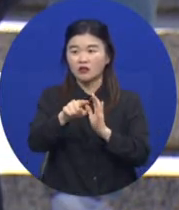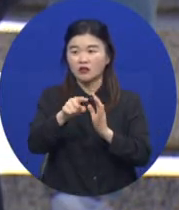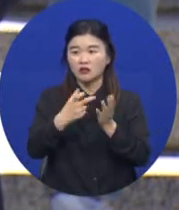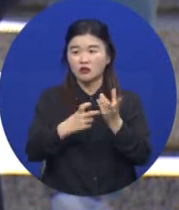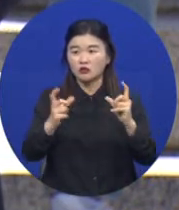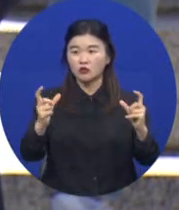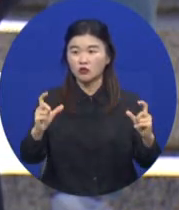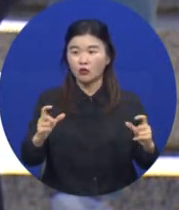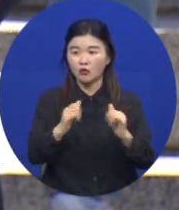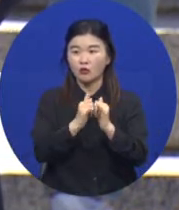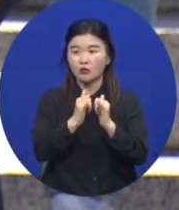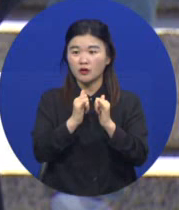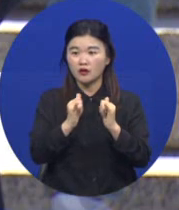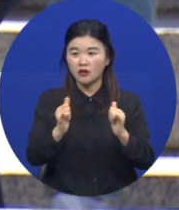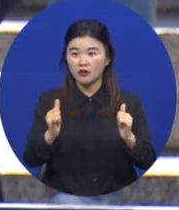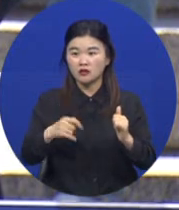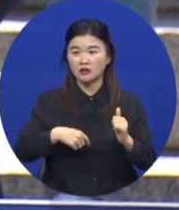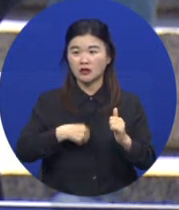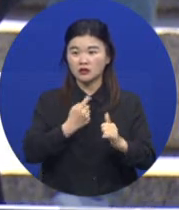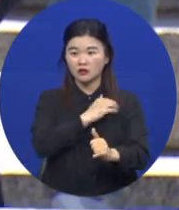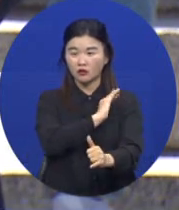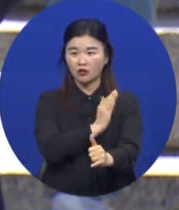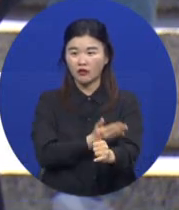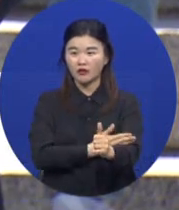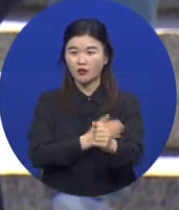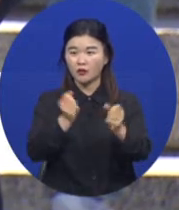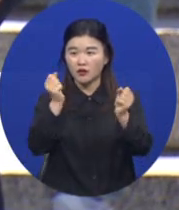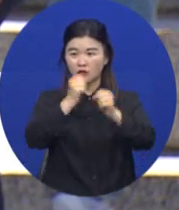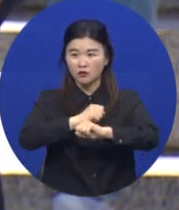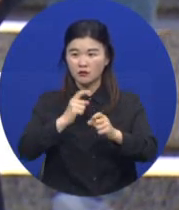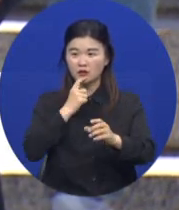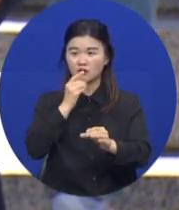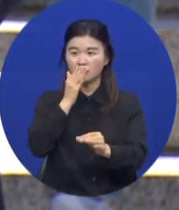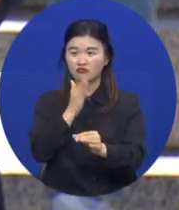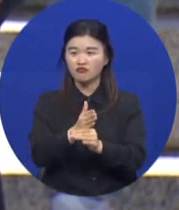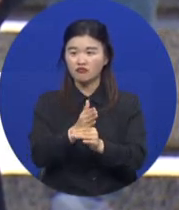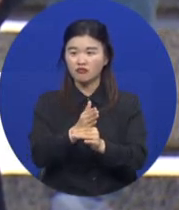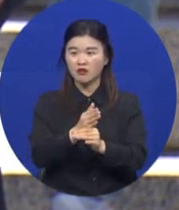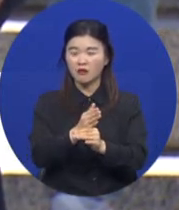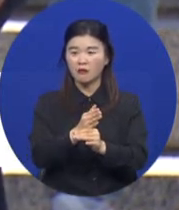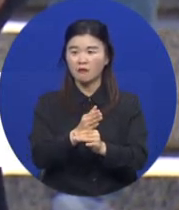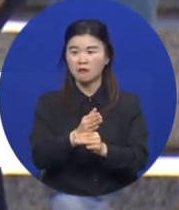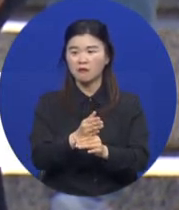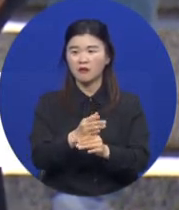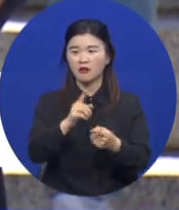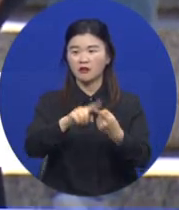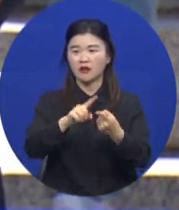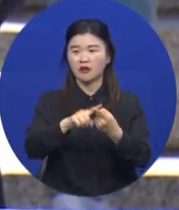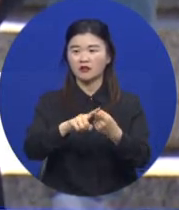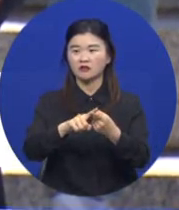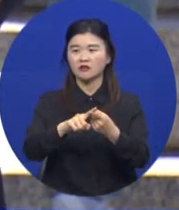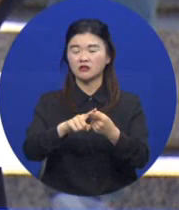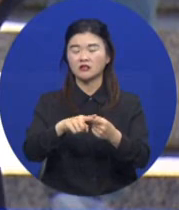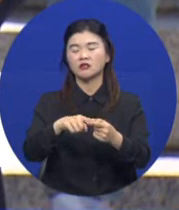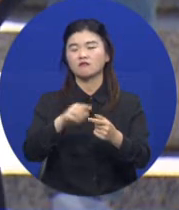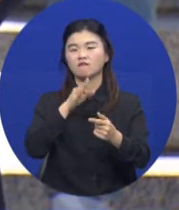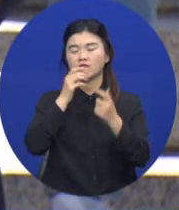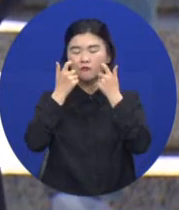그것은 제주도민의 자치권을 훼손하고 민주주의를 유린하는 폭거라는 점을 이 자리에서